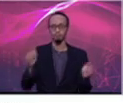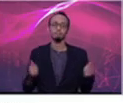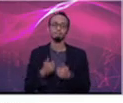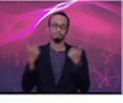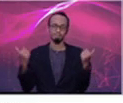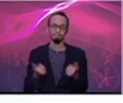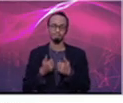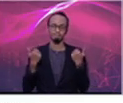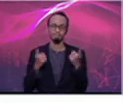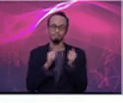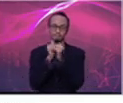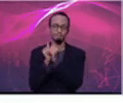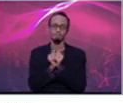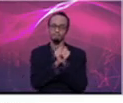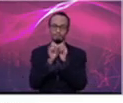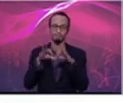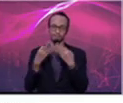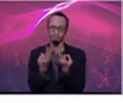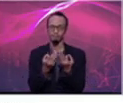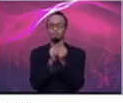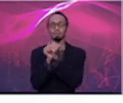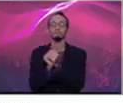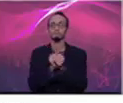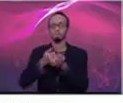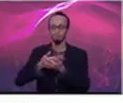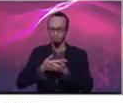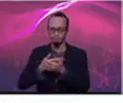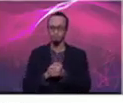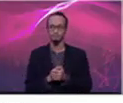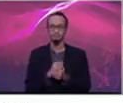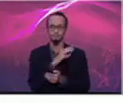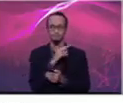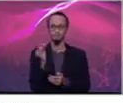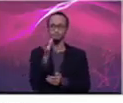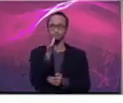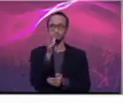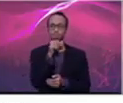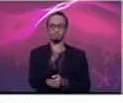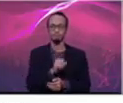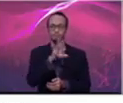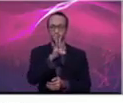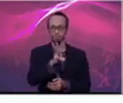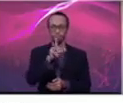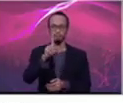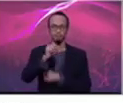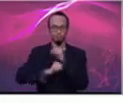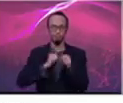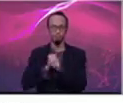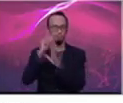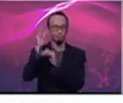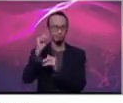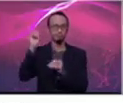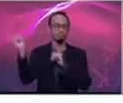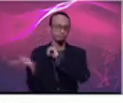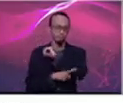hari raya bersama ahli keluarga bersama anak-anak sementara itu ibunya yang berusia 61 tahun berharap hukuman